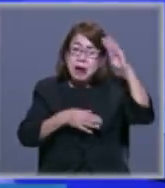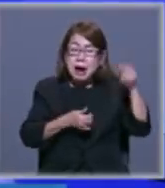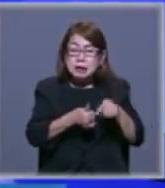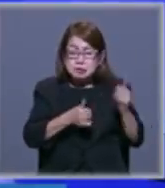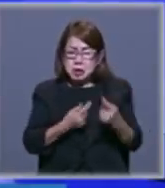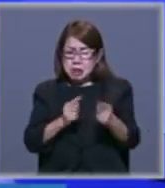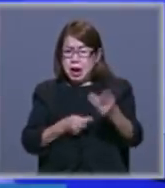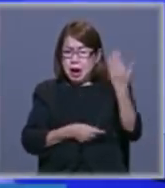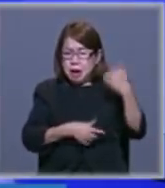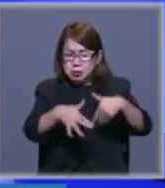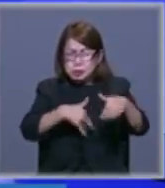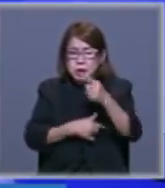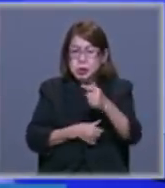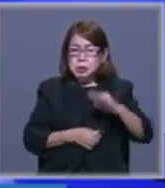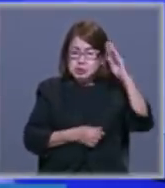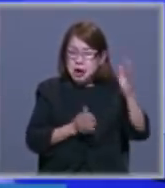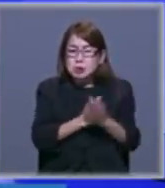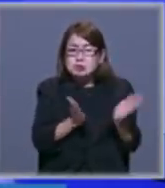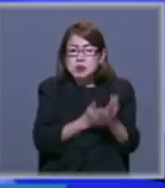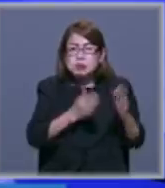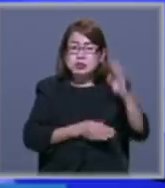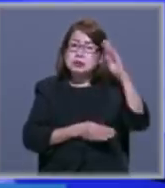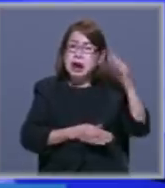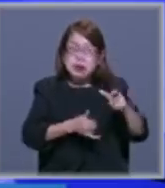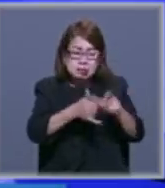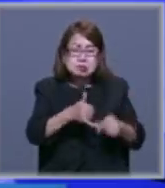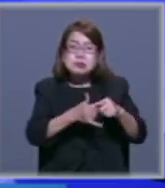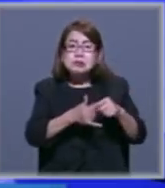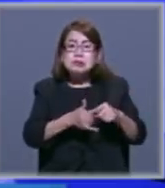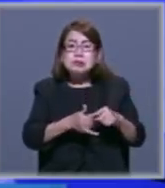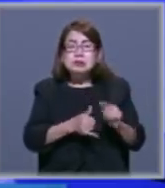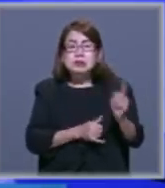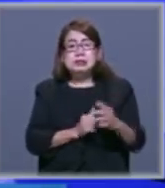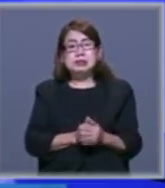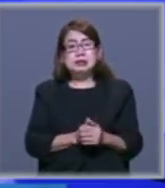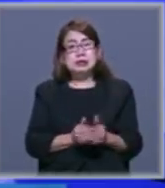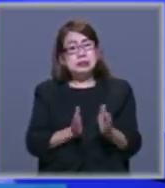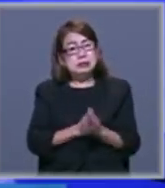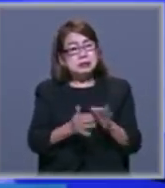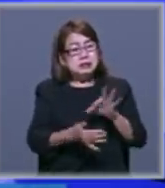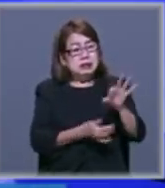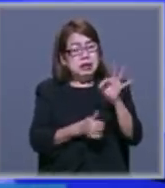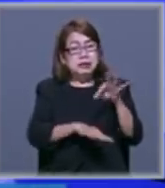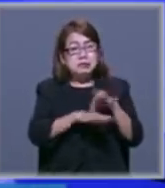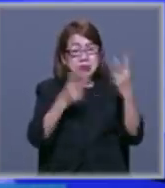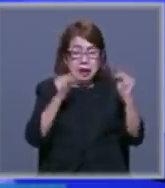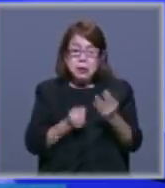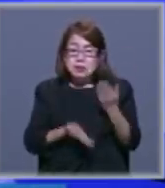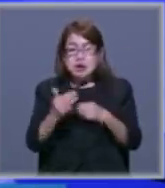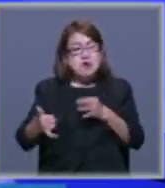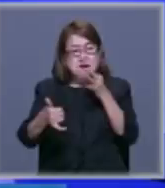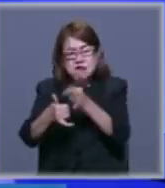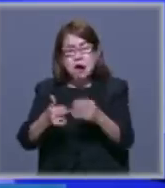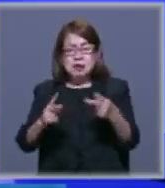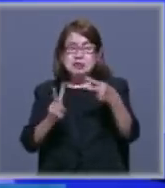องทัพสนับสนุนพลเอกประยุทธ์อยู่ด้วยไม่ว่าจะเป็นท่าทีต่อแคนดิเดตนายกของพรรคอื่นการฟ้องธนาธร